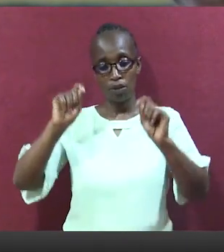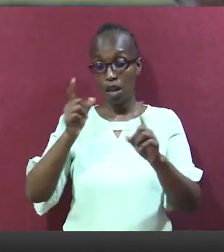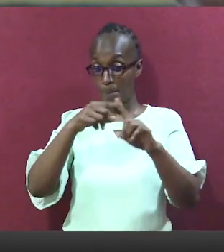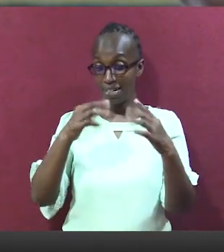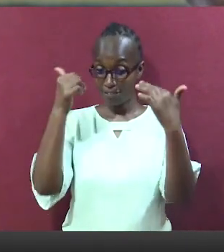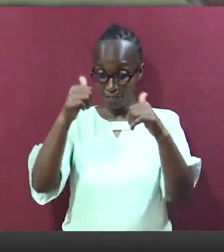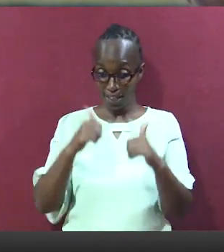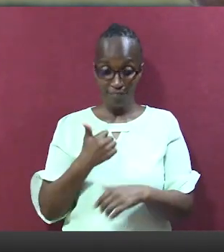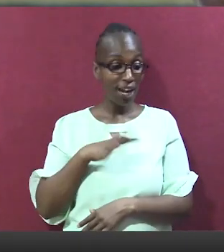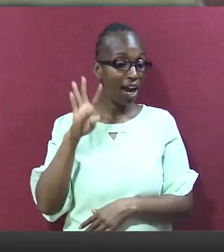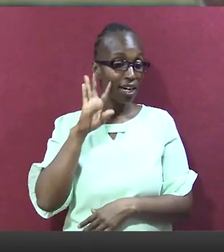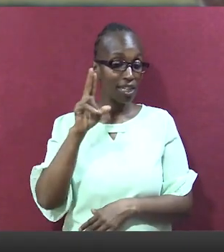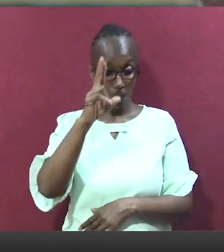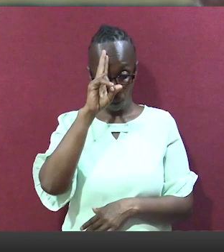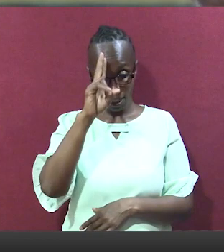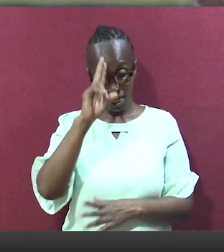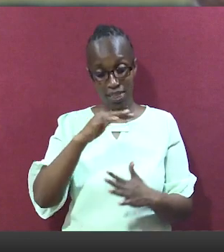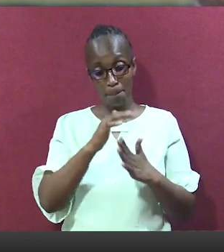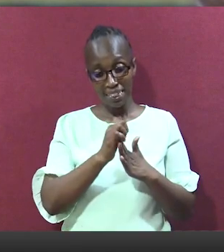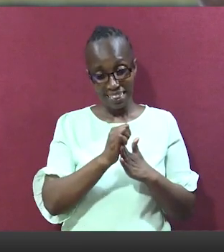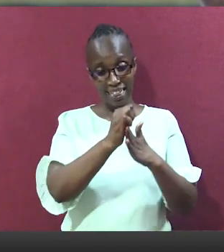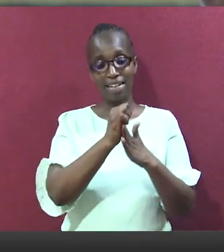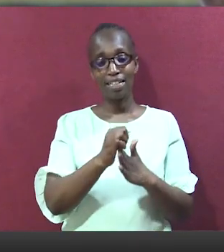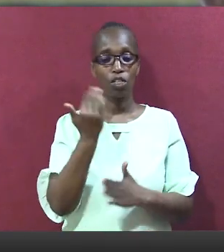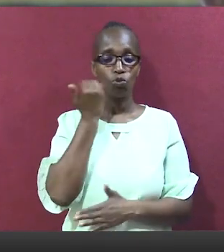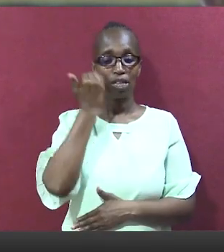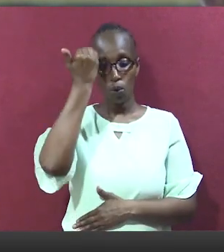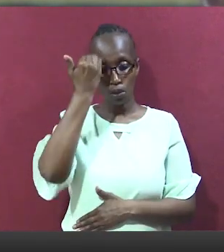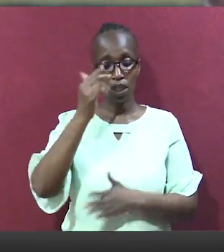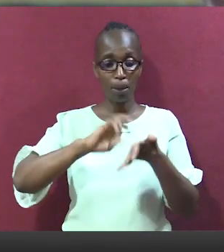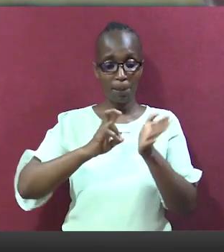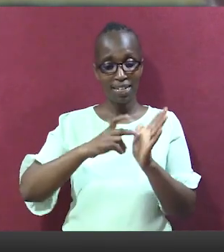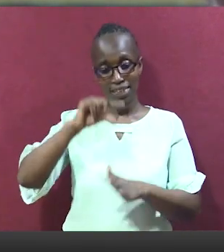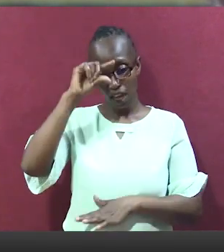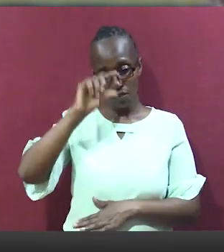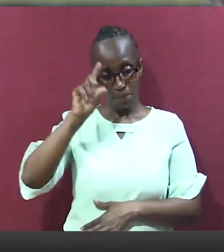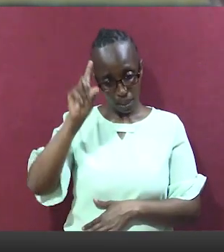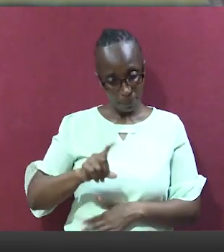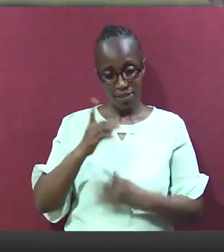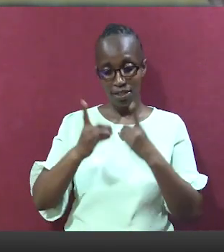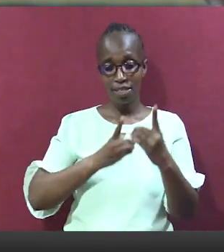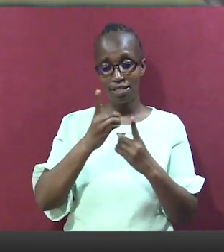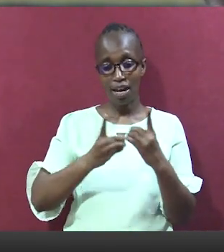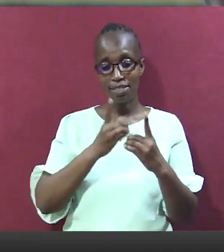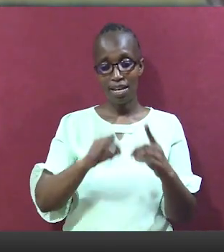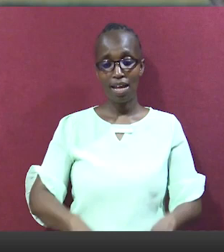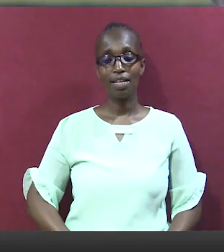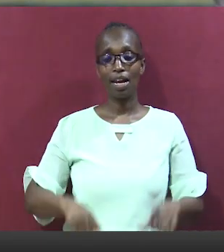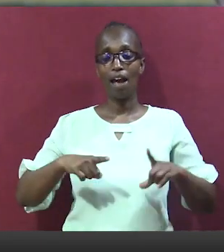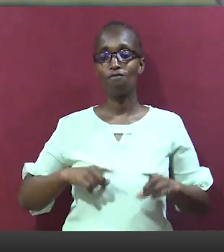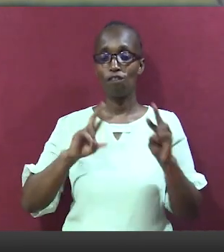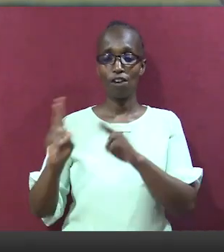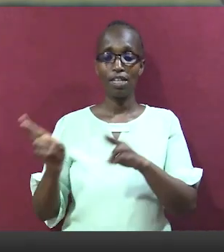yoyote chembelecho ndugu yangu wakili akisema amefikishwa kizimbani. Tunalotaka ni kuwa lazima serikali iongee masuala